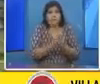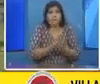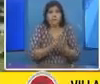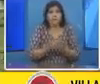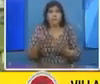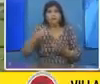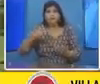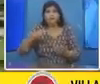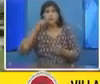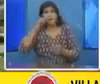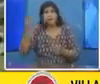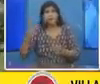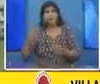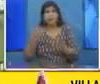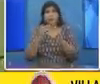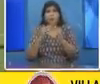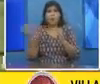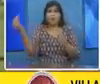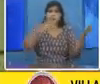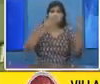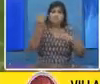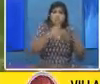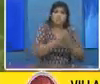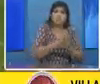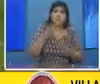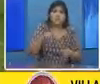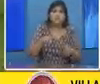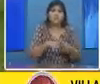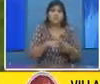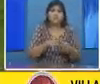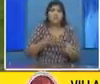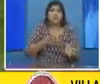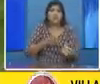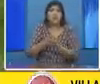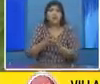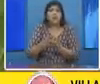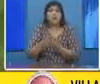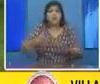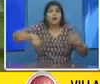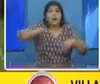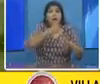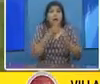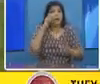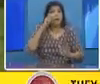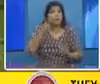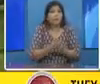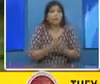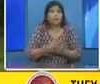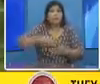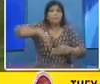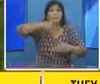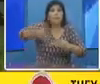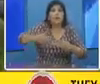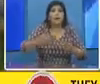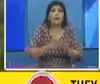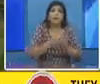अपने गांव की ओर लौट रहे हैं। ऐसे में गांव वालों ने पहले से ही गांव के बाहर क्वारंटीन